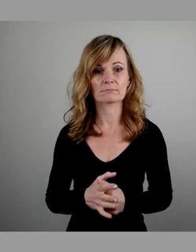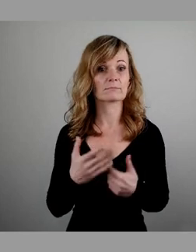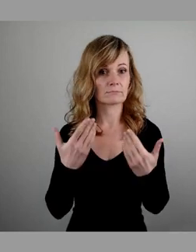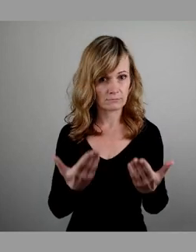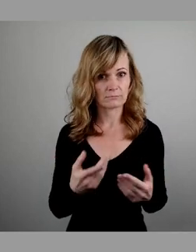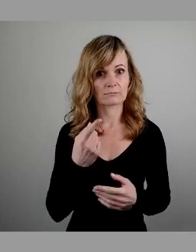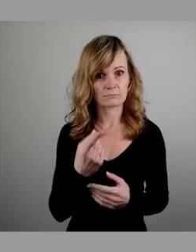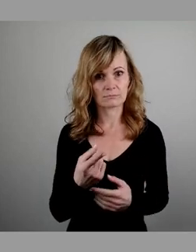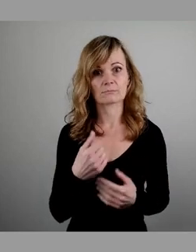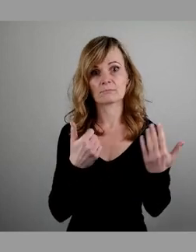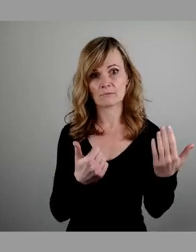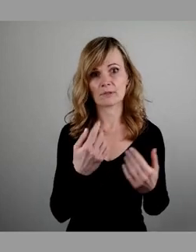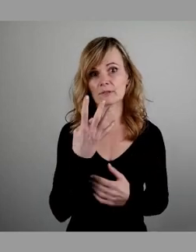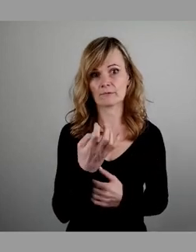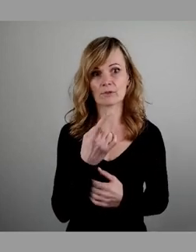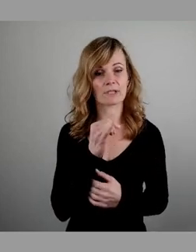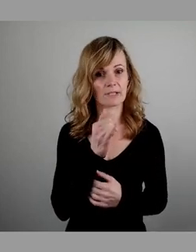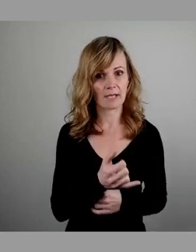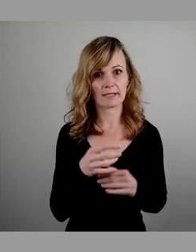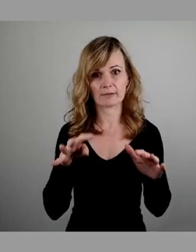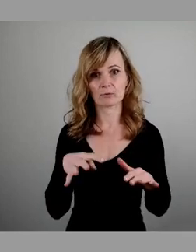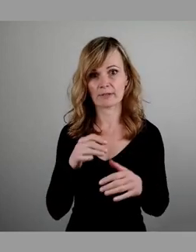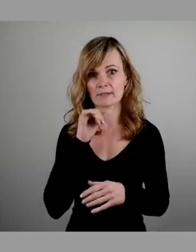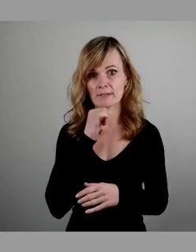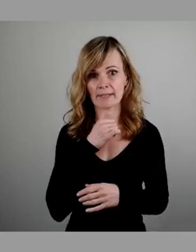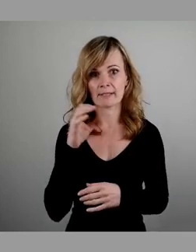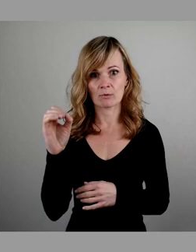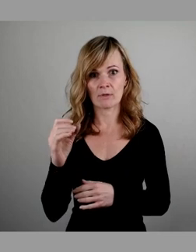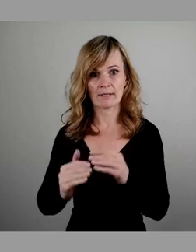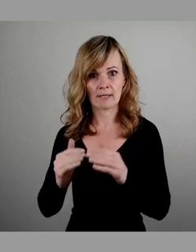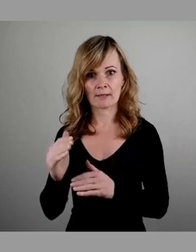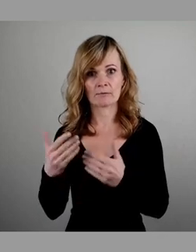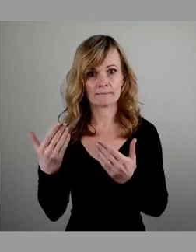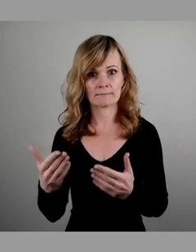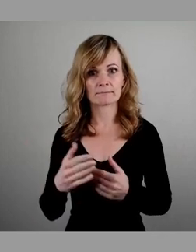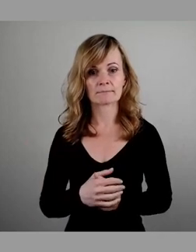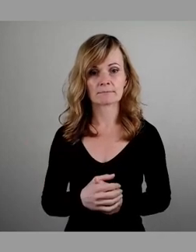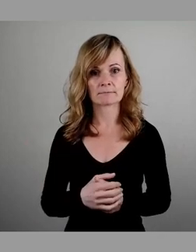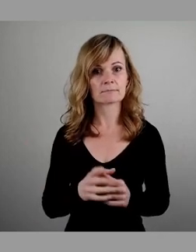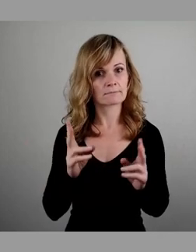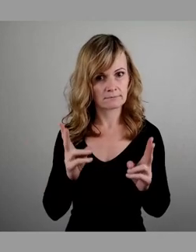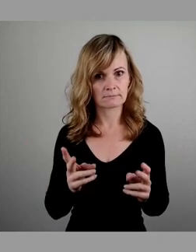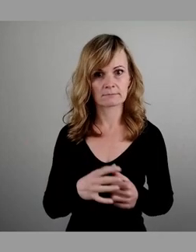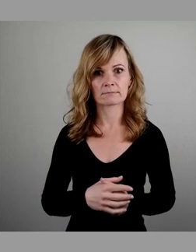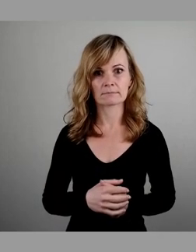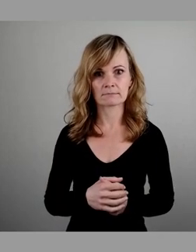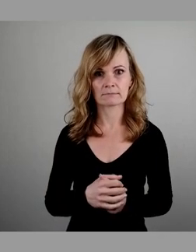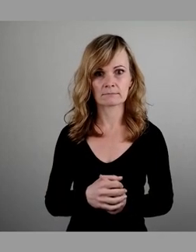Das ist mit 46 Ja, 19 Nein, 0 Enthaltungen so bestätigt. Und wir kommen